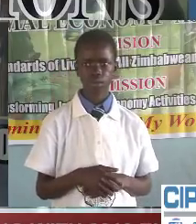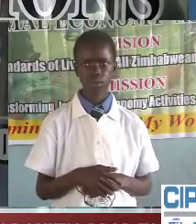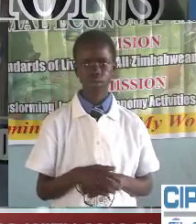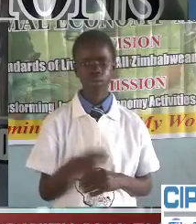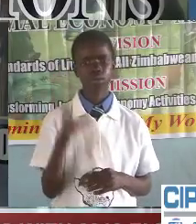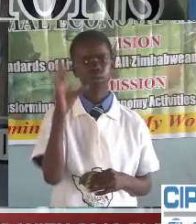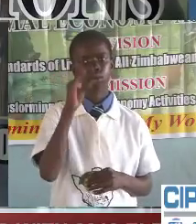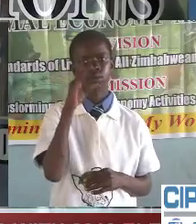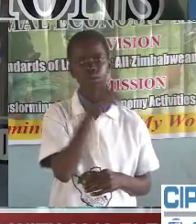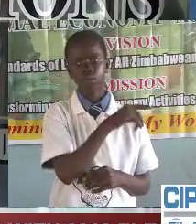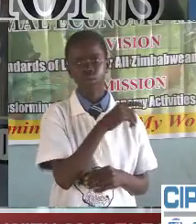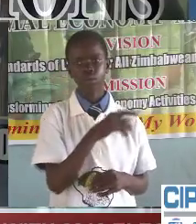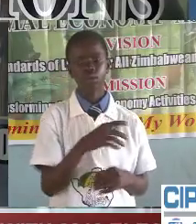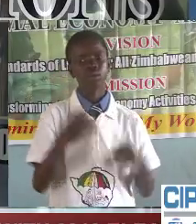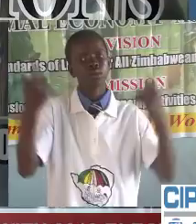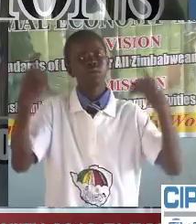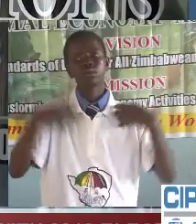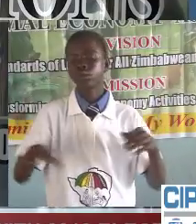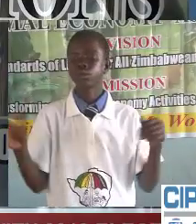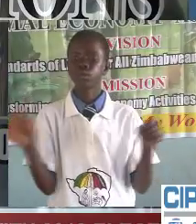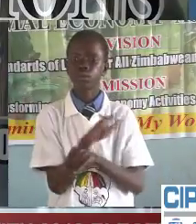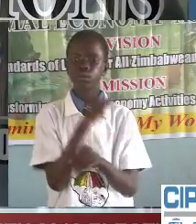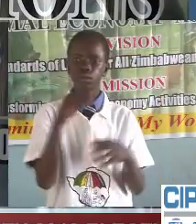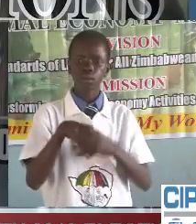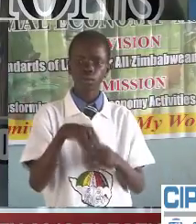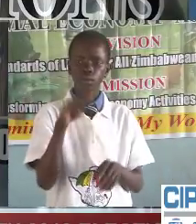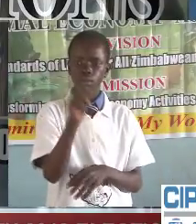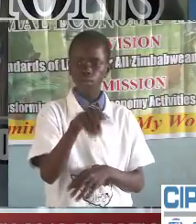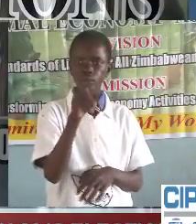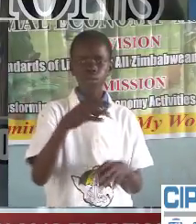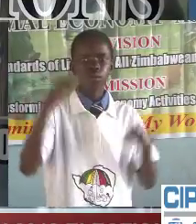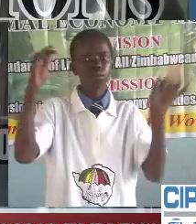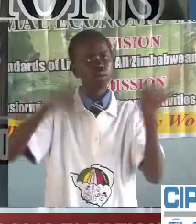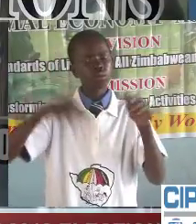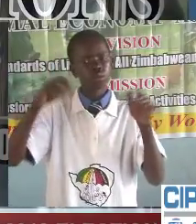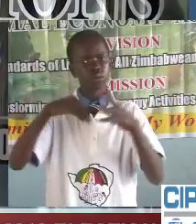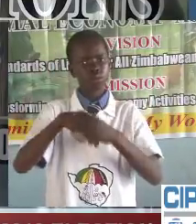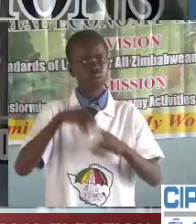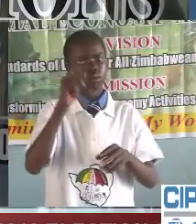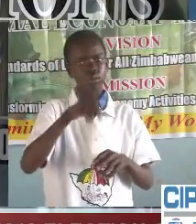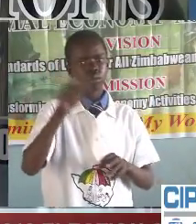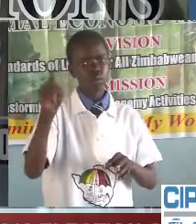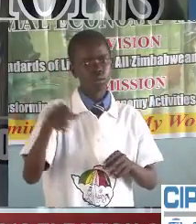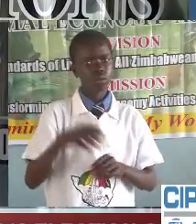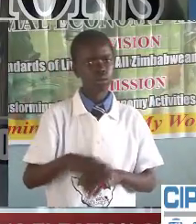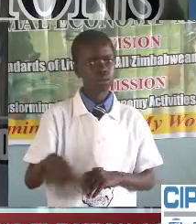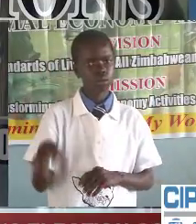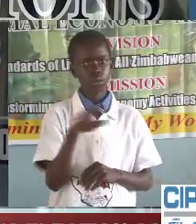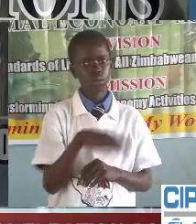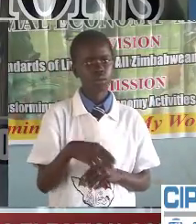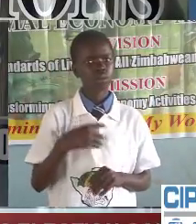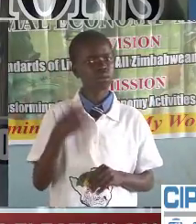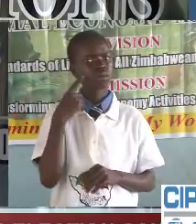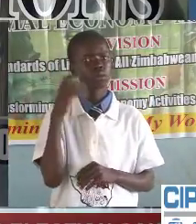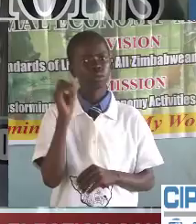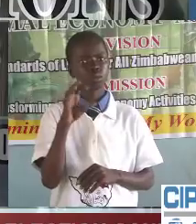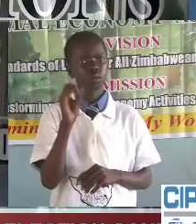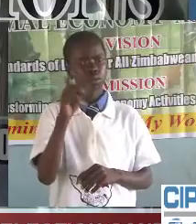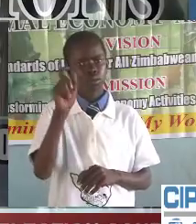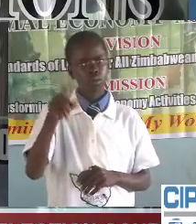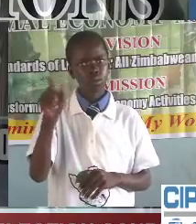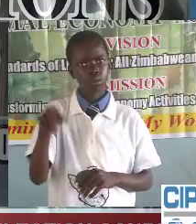ibridge riri kutotora kana upenyu hwavanhu panguva yekunaya kwemvura. Uyewo kuti ndinotonzwira tsitsi chero